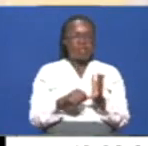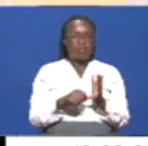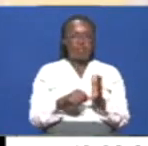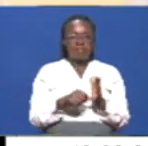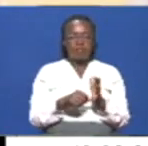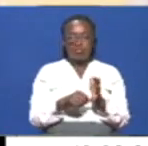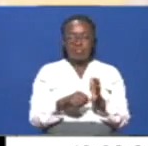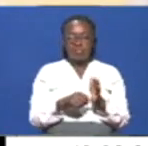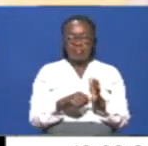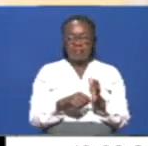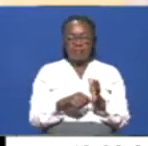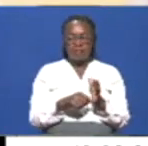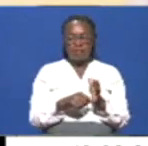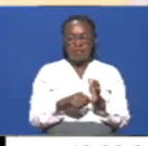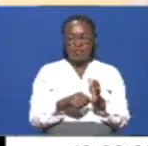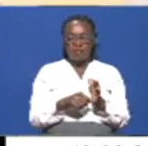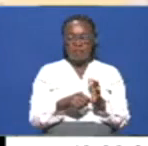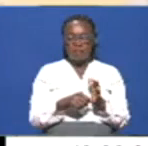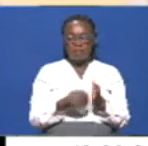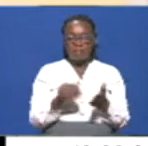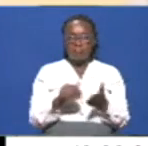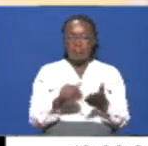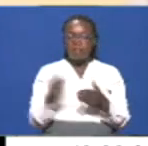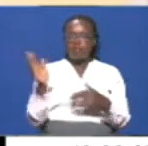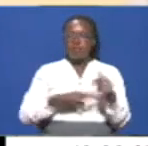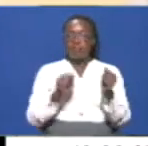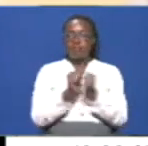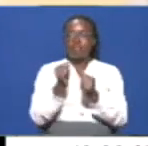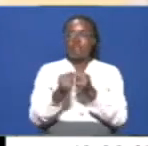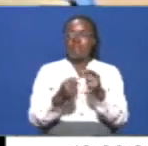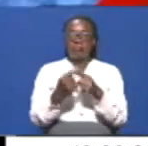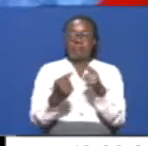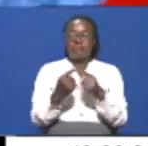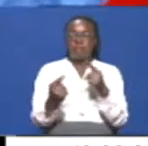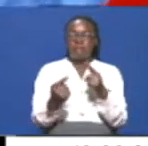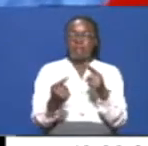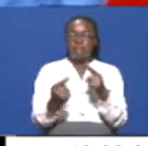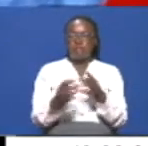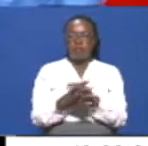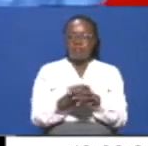kitu kama mwaka 10 na macho ilikuwa inasumbua, shida ya macho.